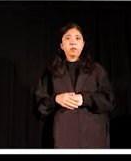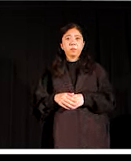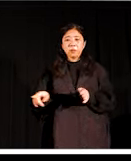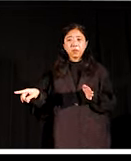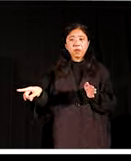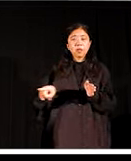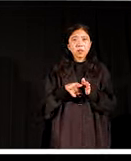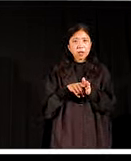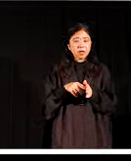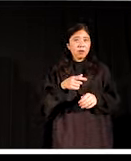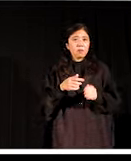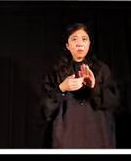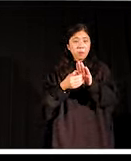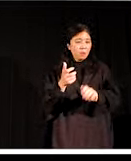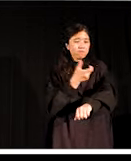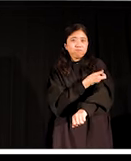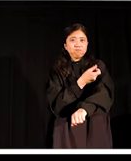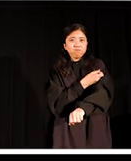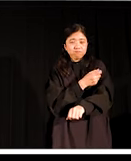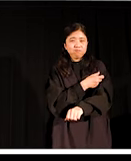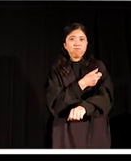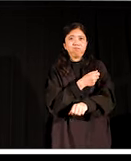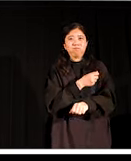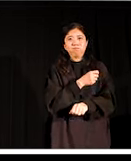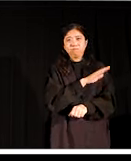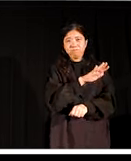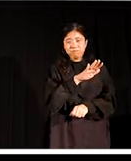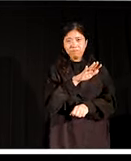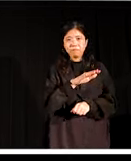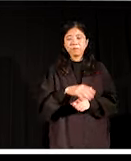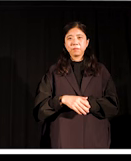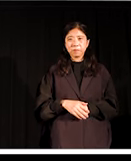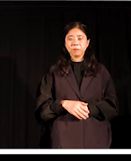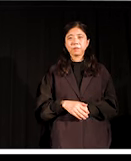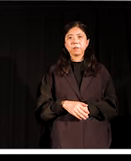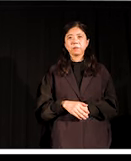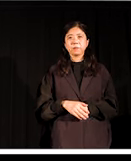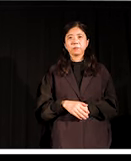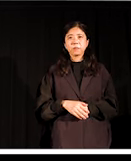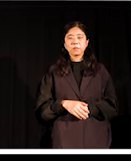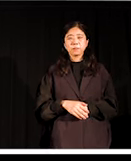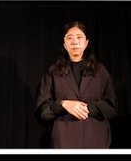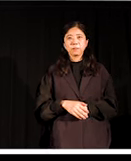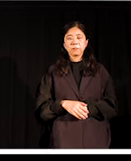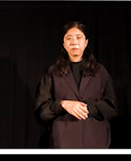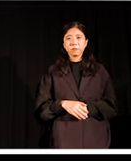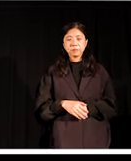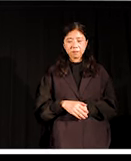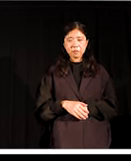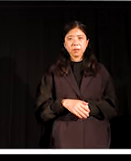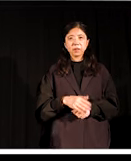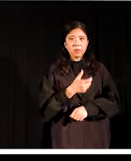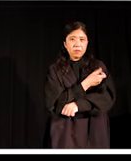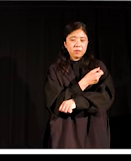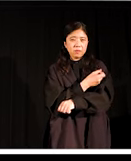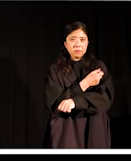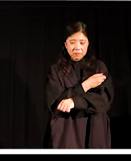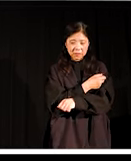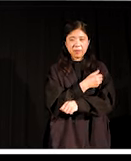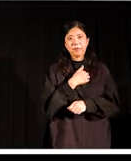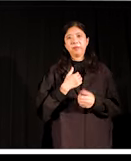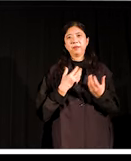てワクチンがだいぶ普及して8割以上の方がワクチンを子供の場合ワクチンであの予防できる病気が非常に多いのでワクチン打つようになっ